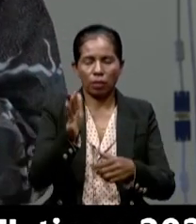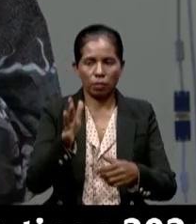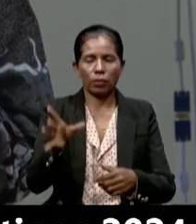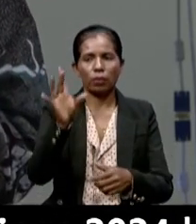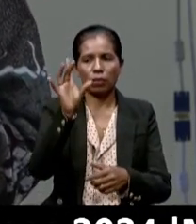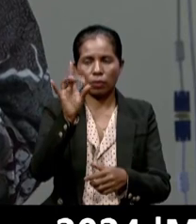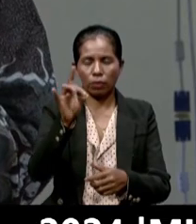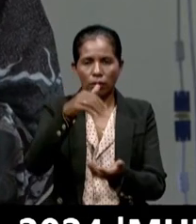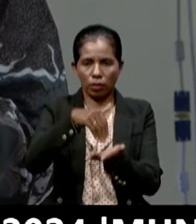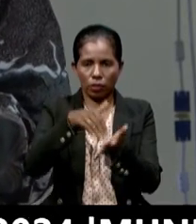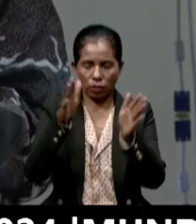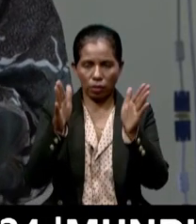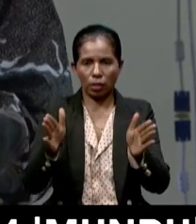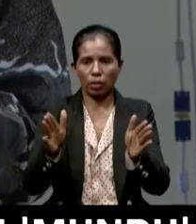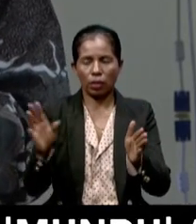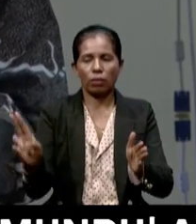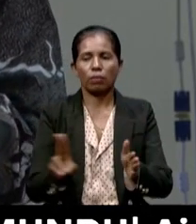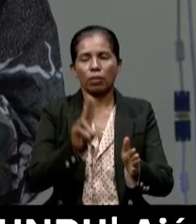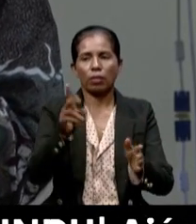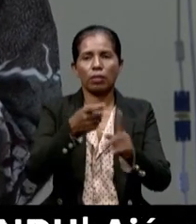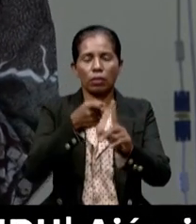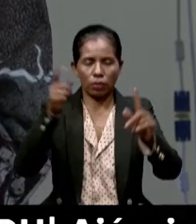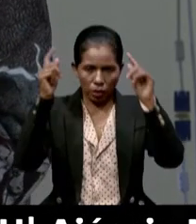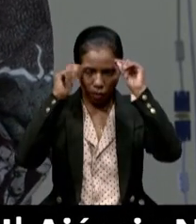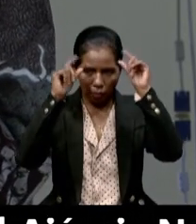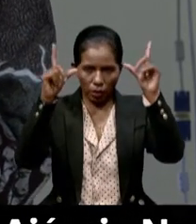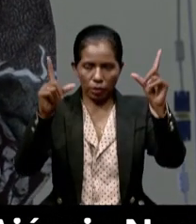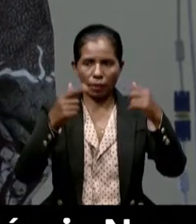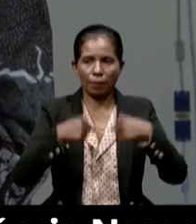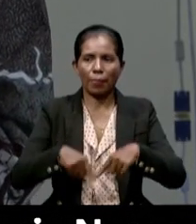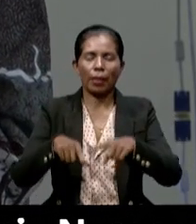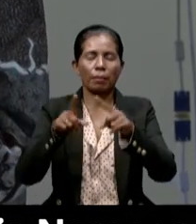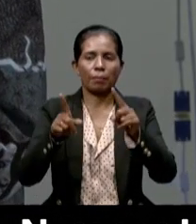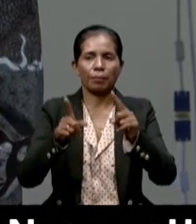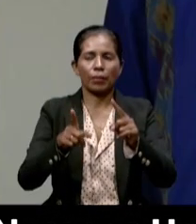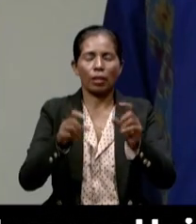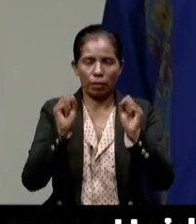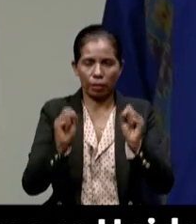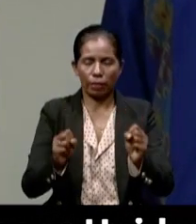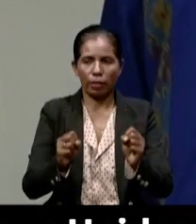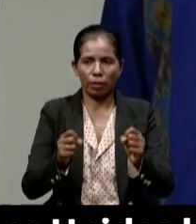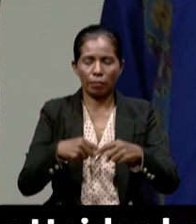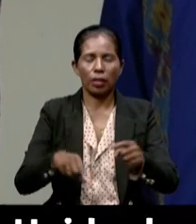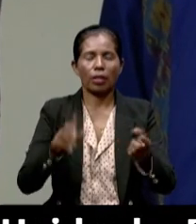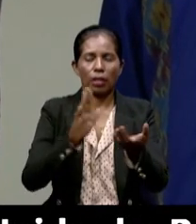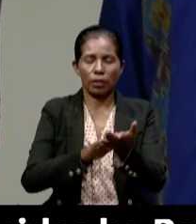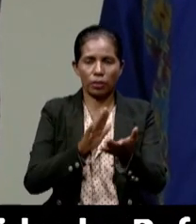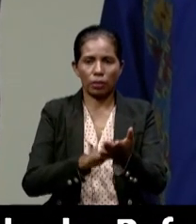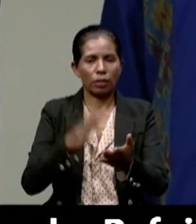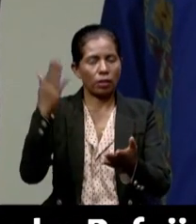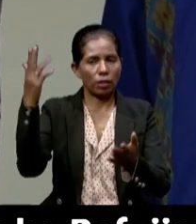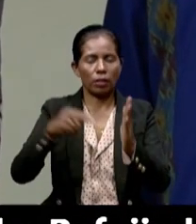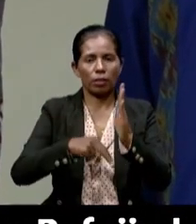57 mahasiswa dari Timor Leste yang sudah berkuliah di